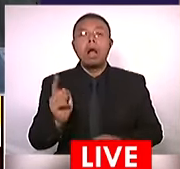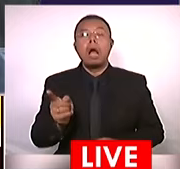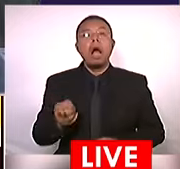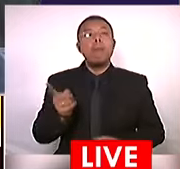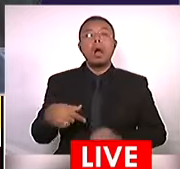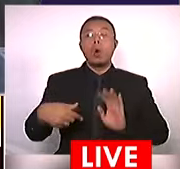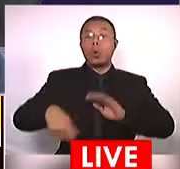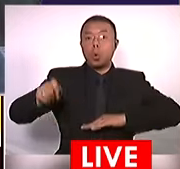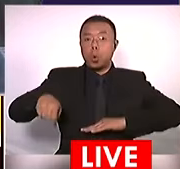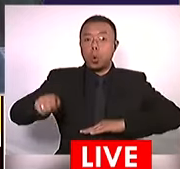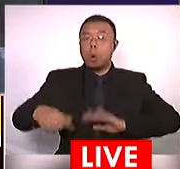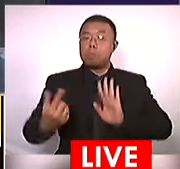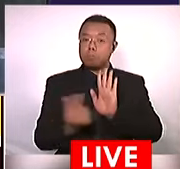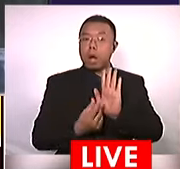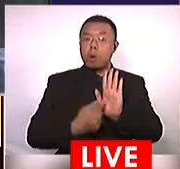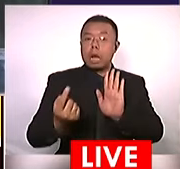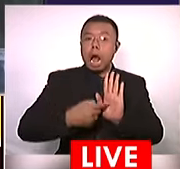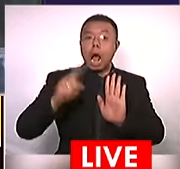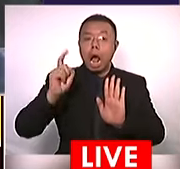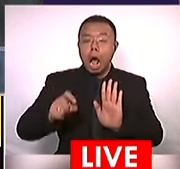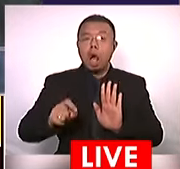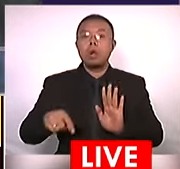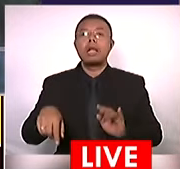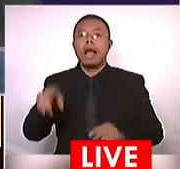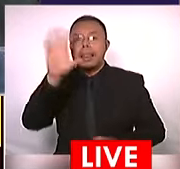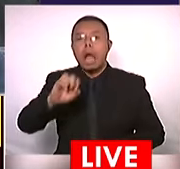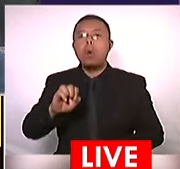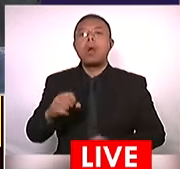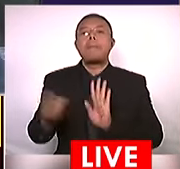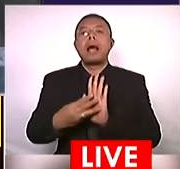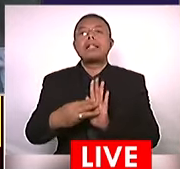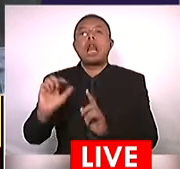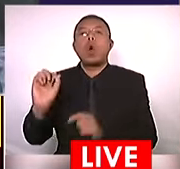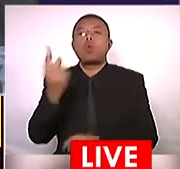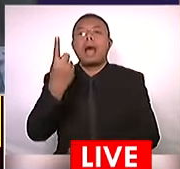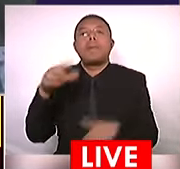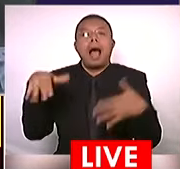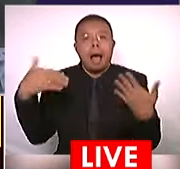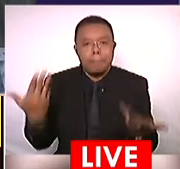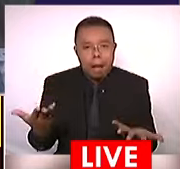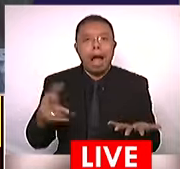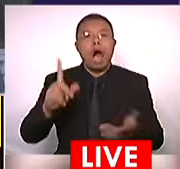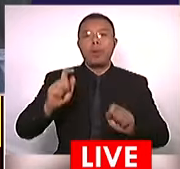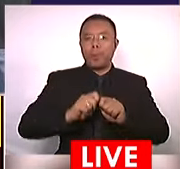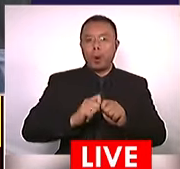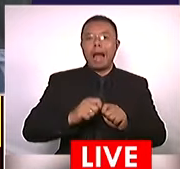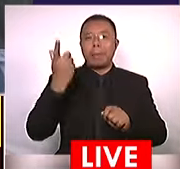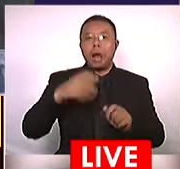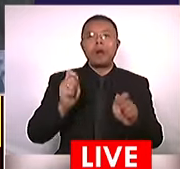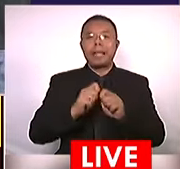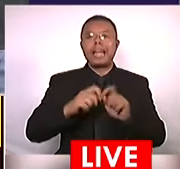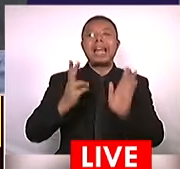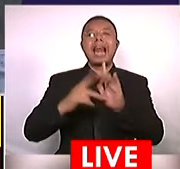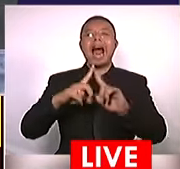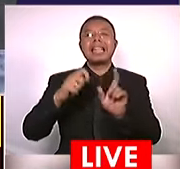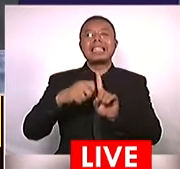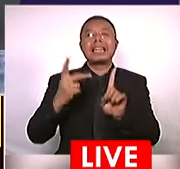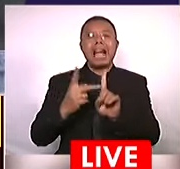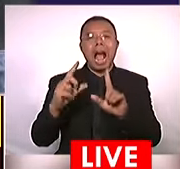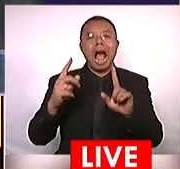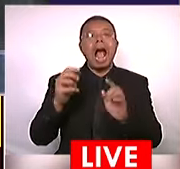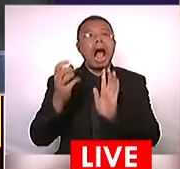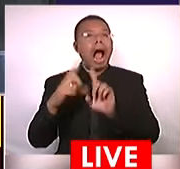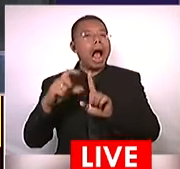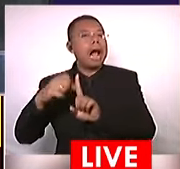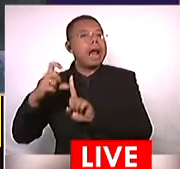karena hukum itu perlu masalahnya dulu apa yang mau dibuat itulah kemudian dibut naskah akademik menurut peraturan